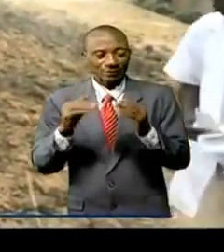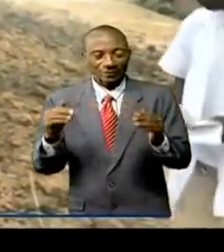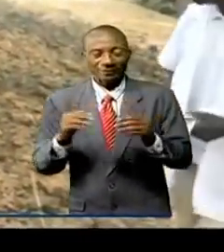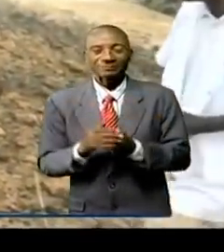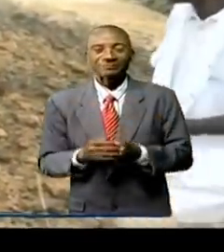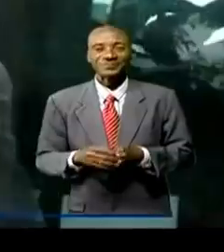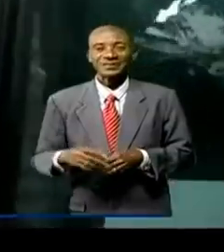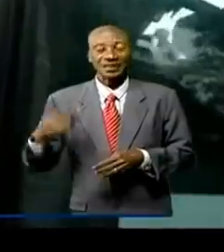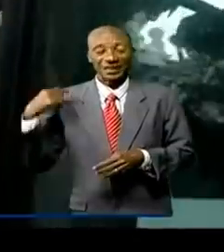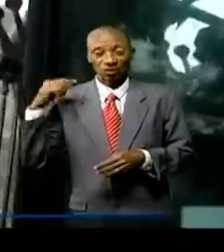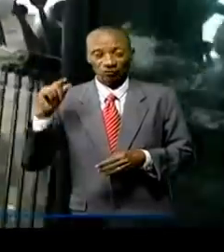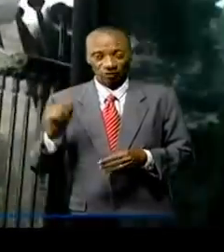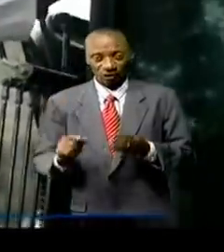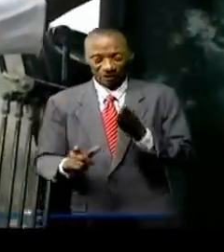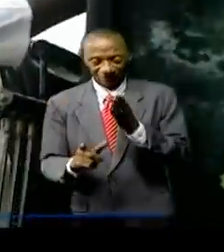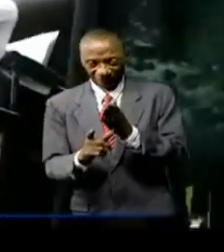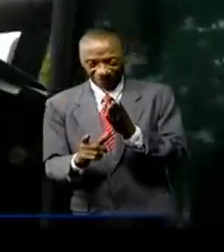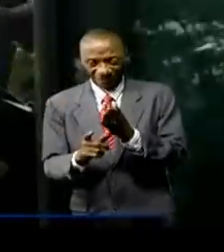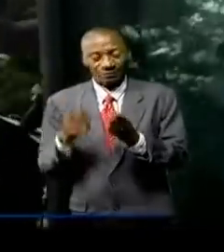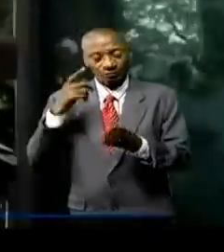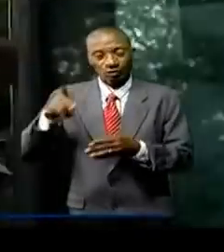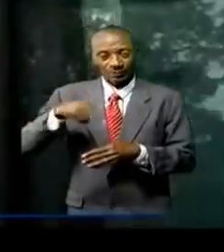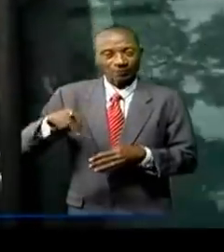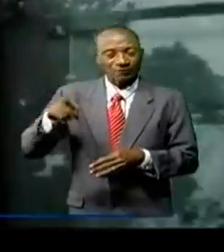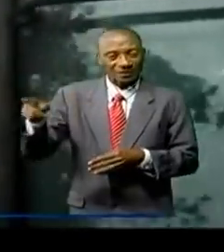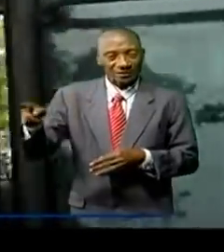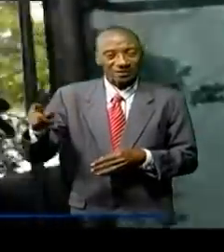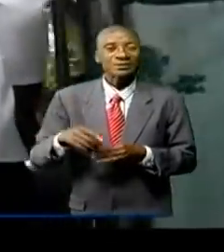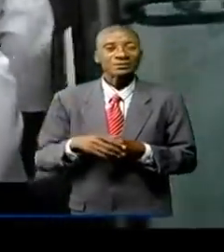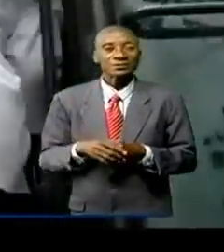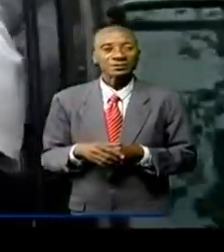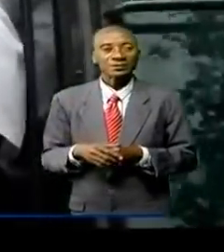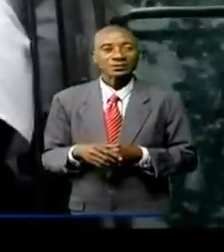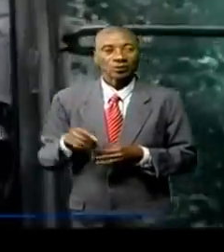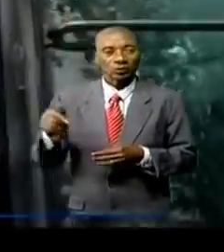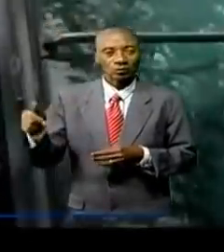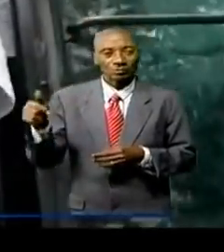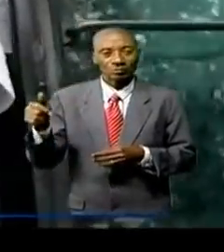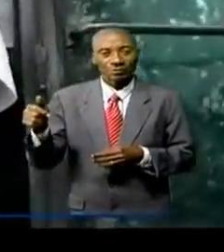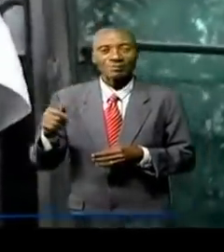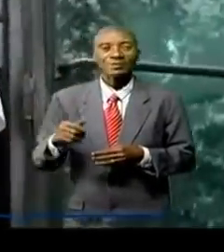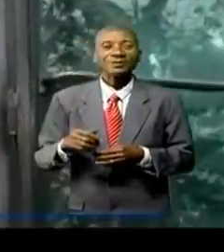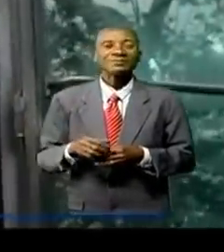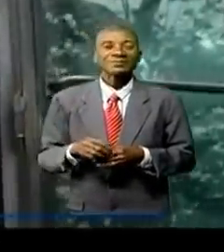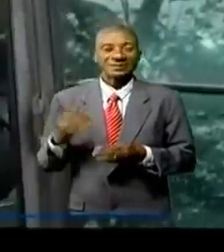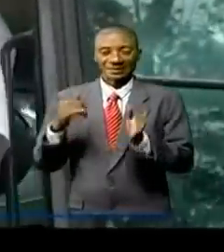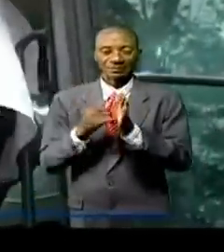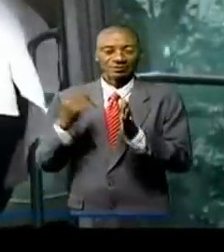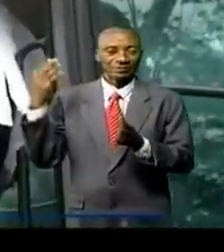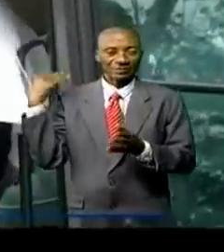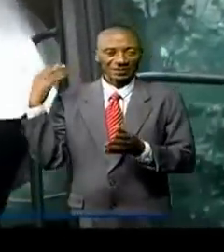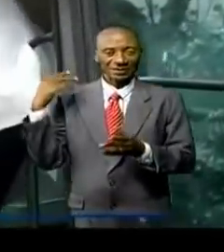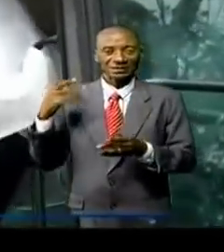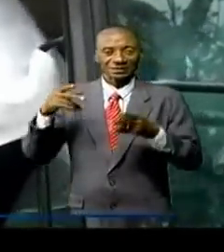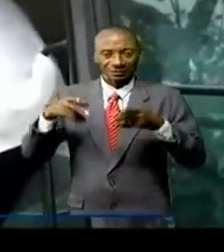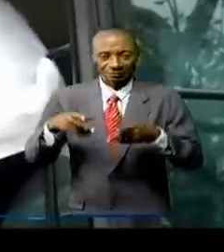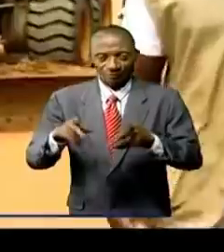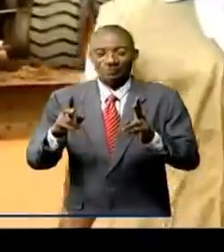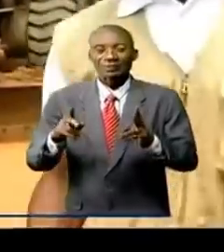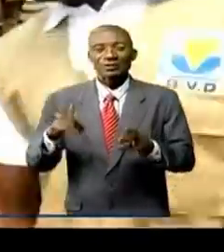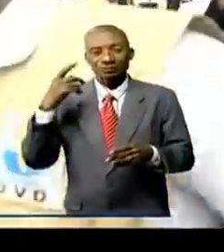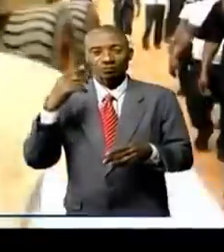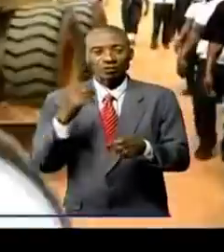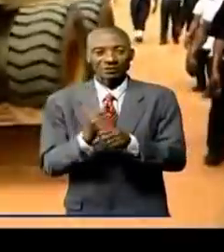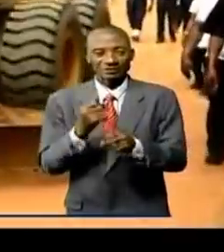de cette province, Serge Mongoulou Bandoubola, qui a procédé samedi dernier au lancement officiel de ces travaux de